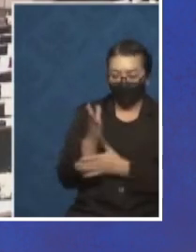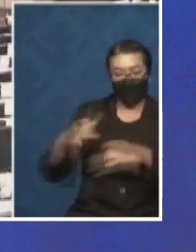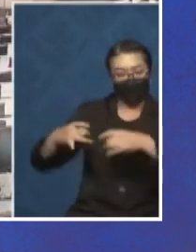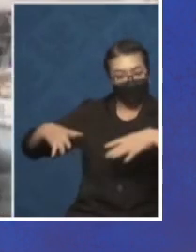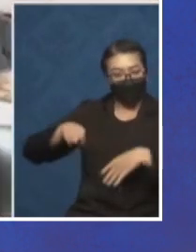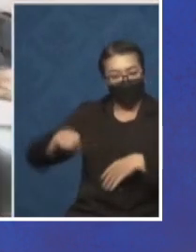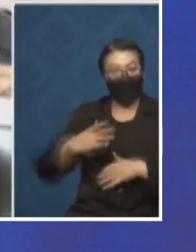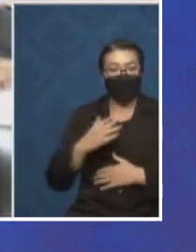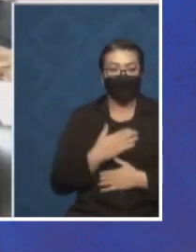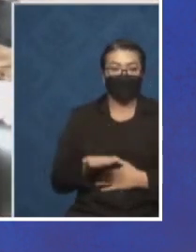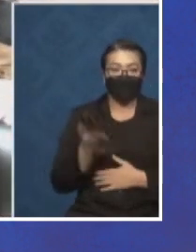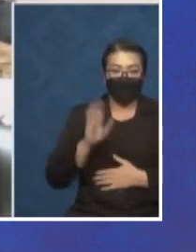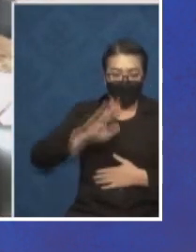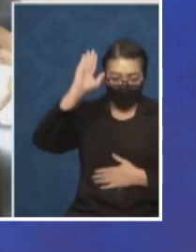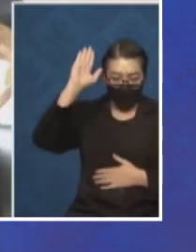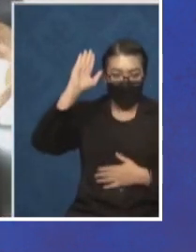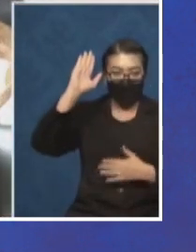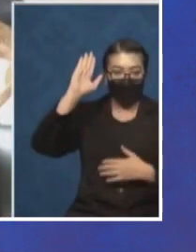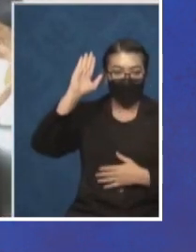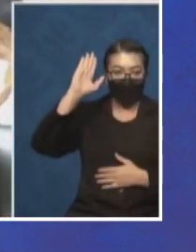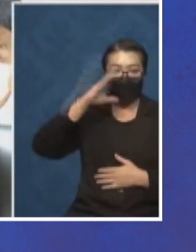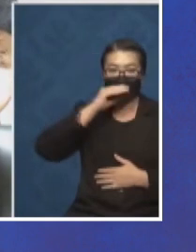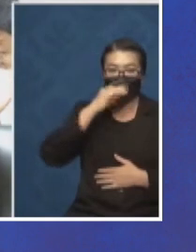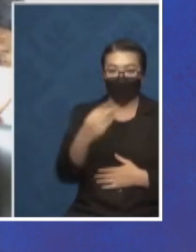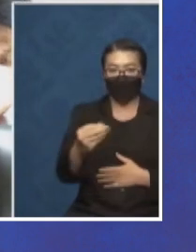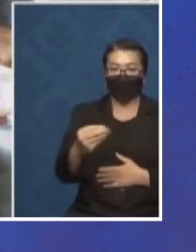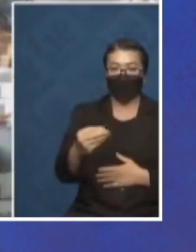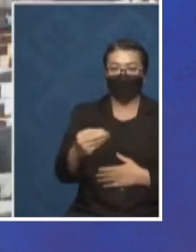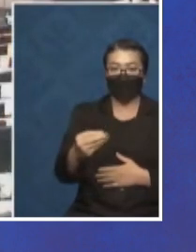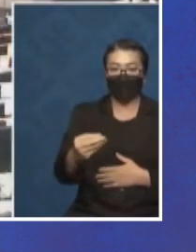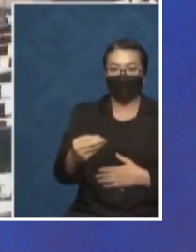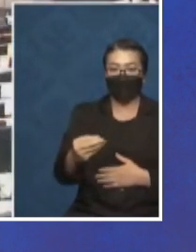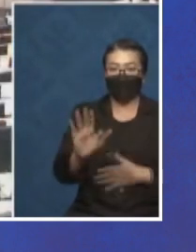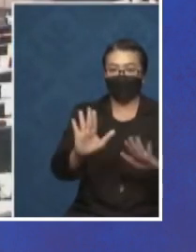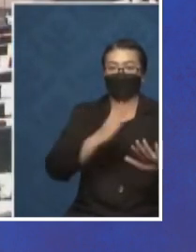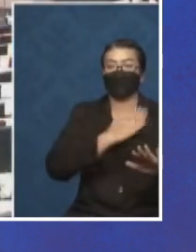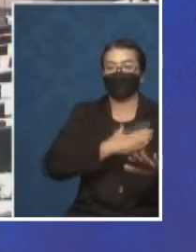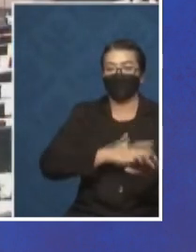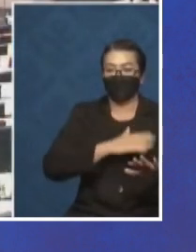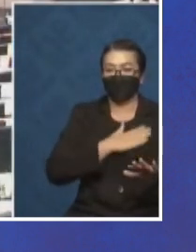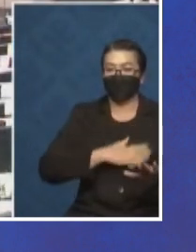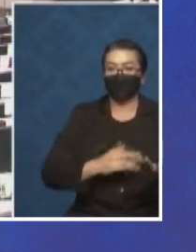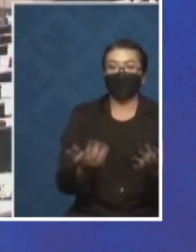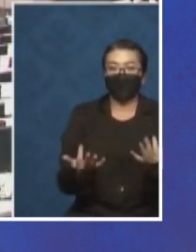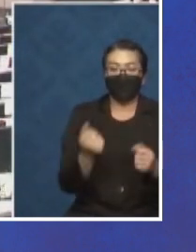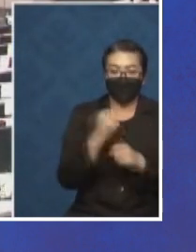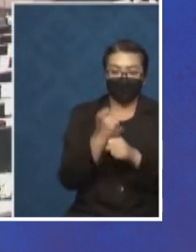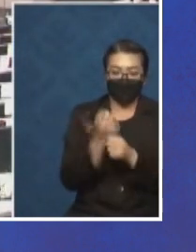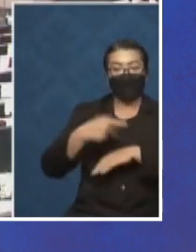นครับปัจจุบันเงินเบี้ยเลี้ยงสสทาและทีมงานวันหนึ่งจ่